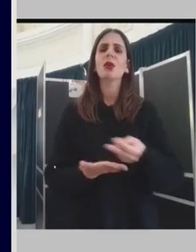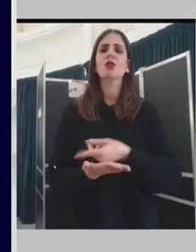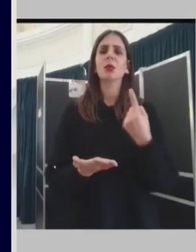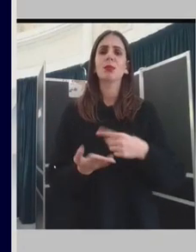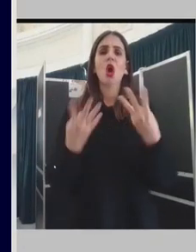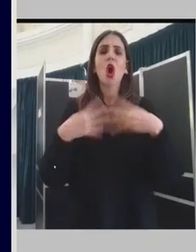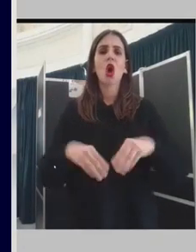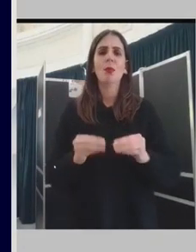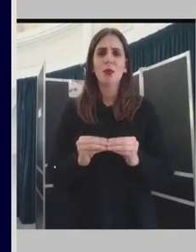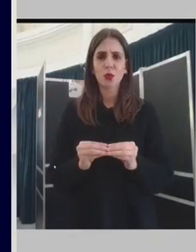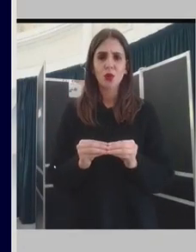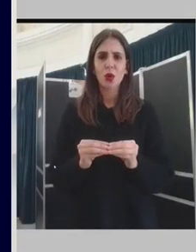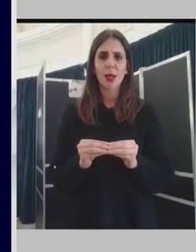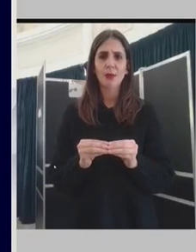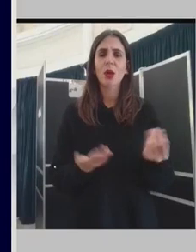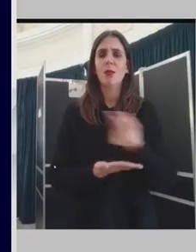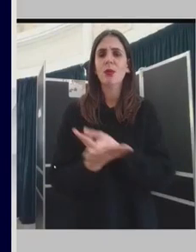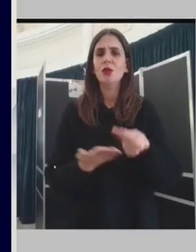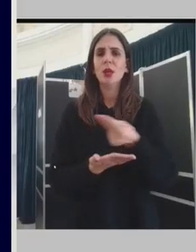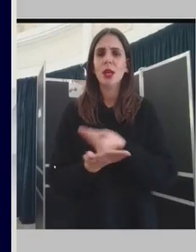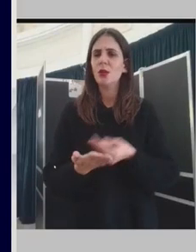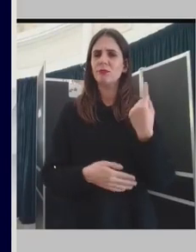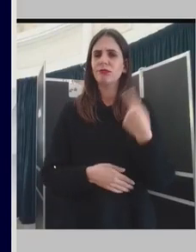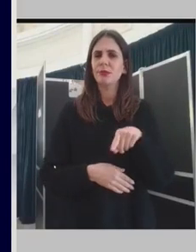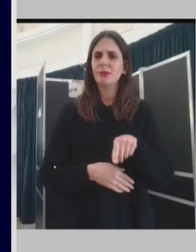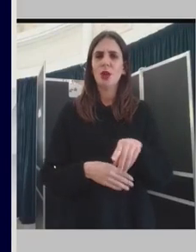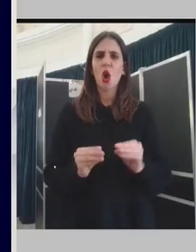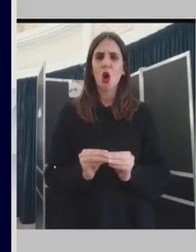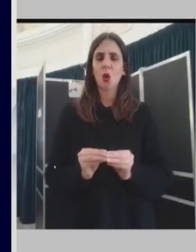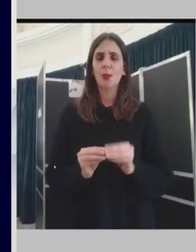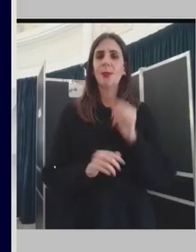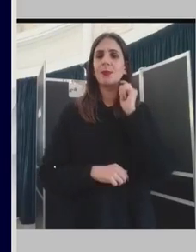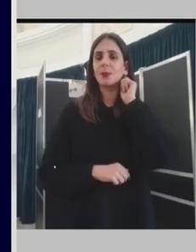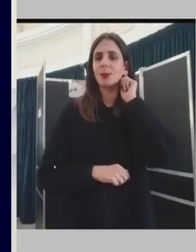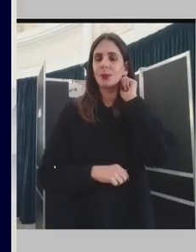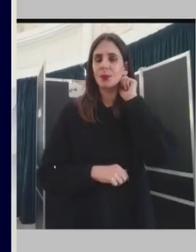Sì, ecco, in un primo momento